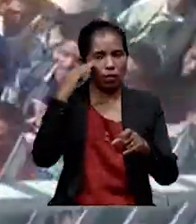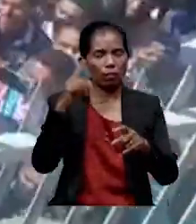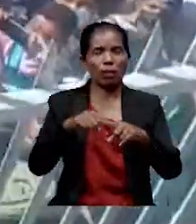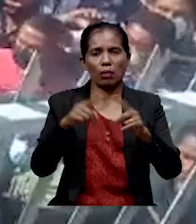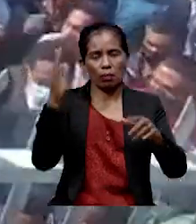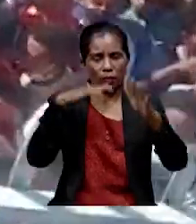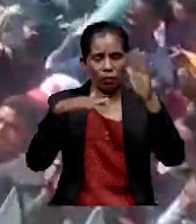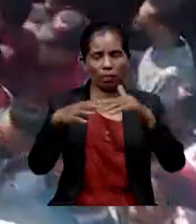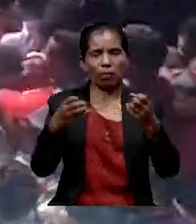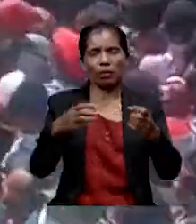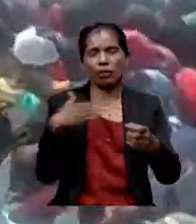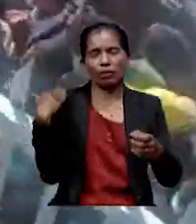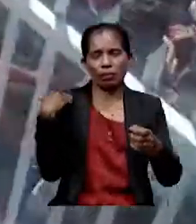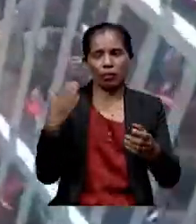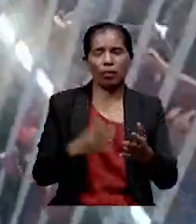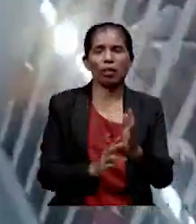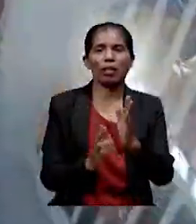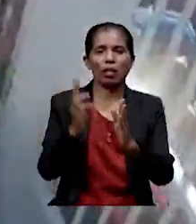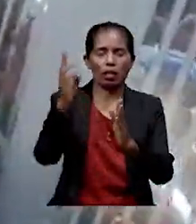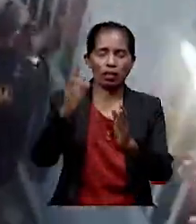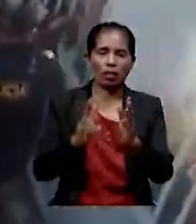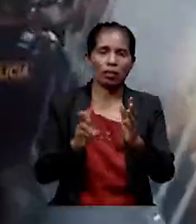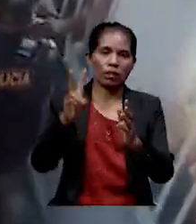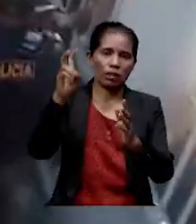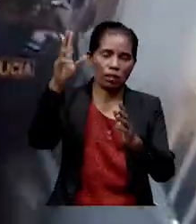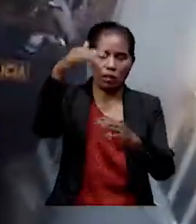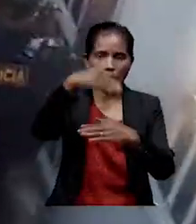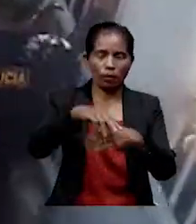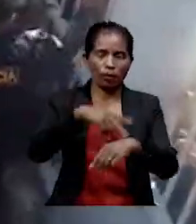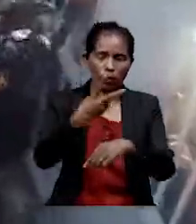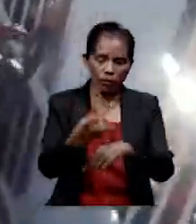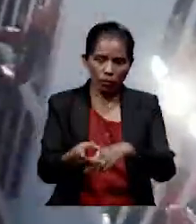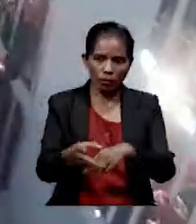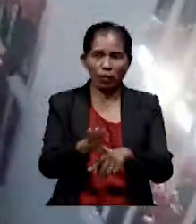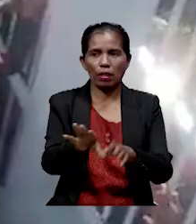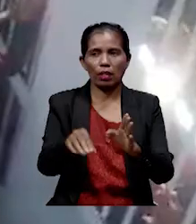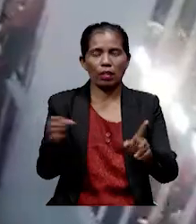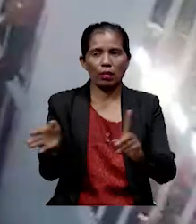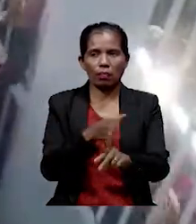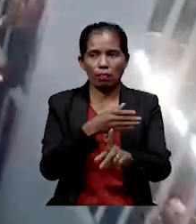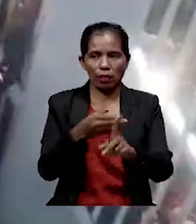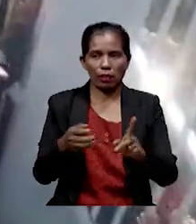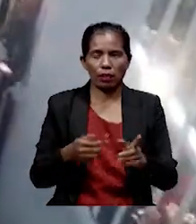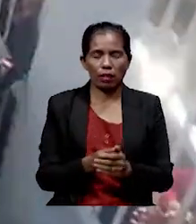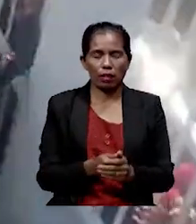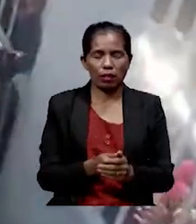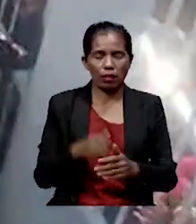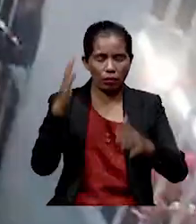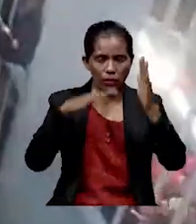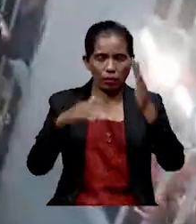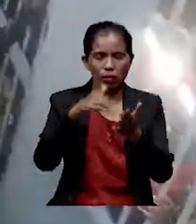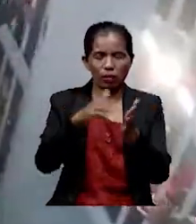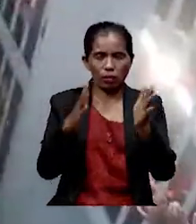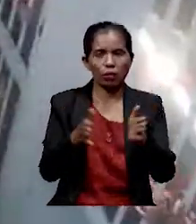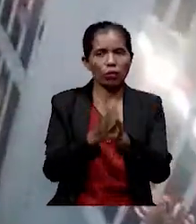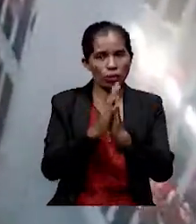oinseluk joven balu tengki sae moru monutung kanek no balung hetan baku iha portang oin. Ho aktu nebe akontese estudante sira husu